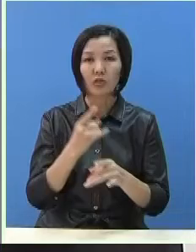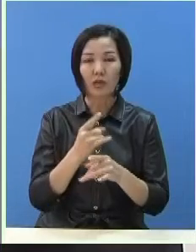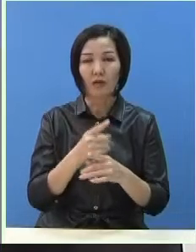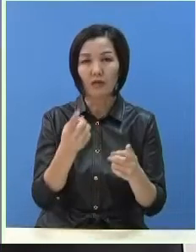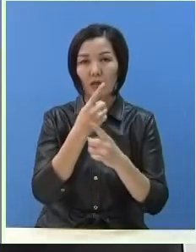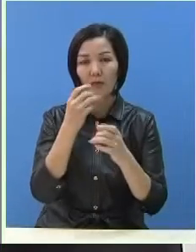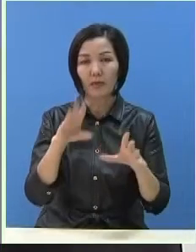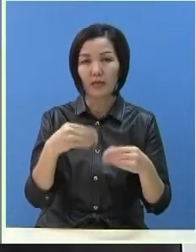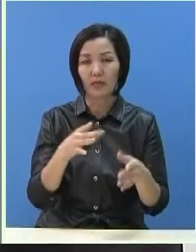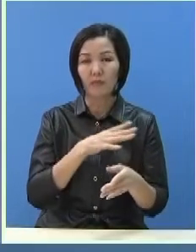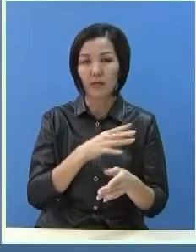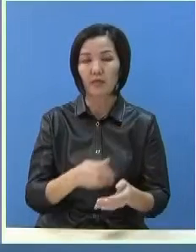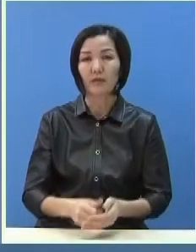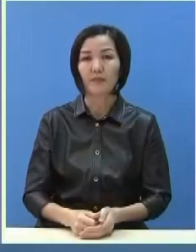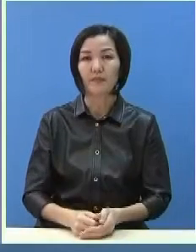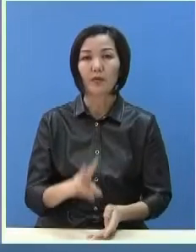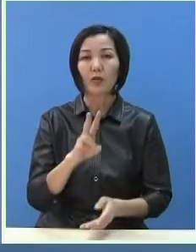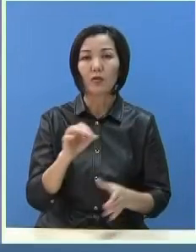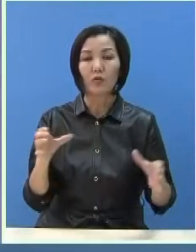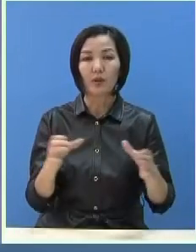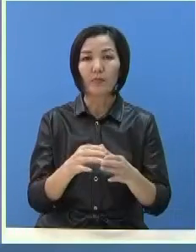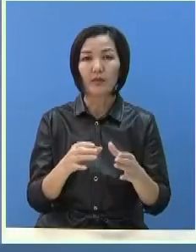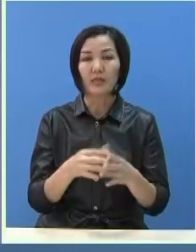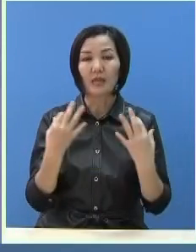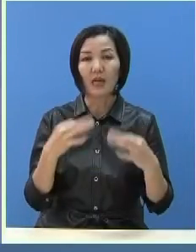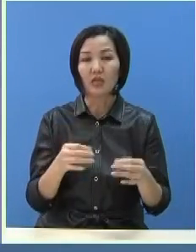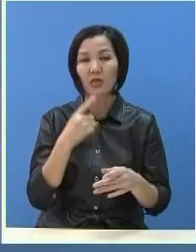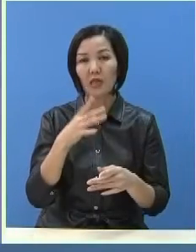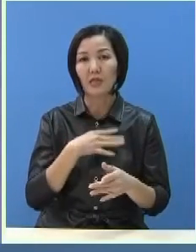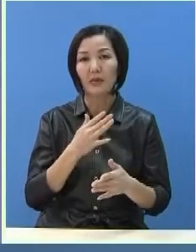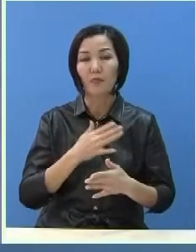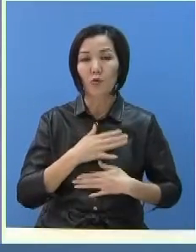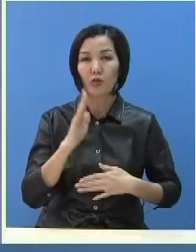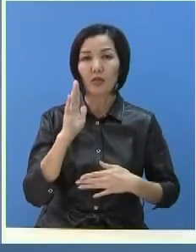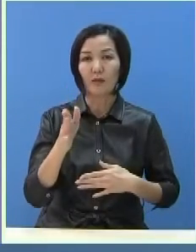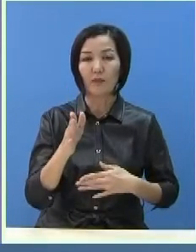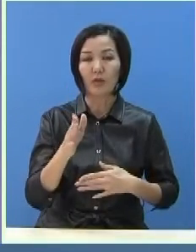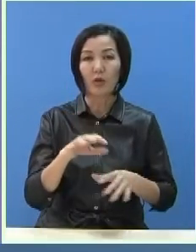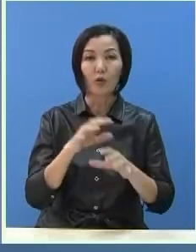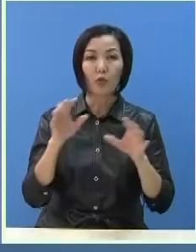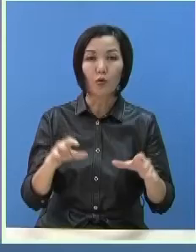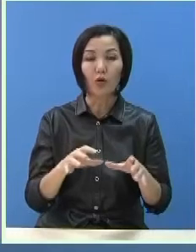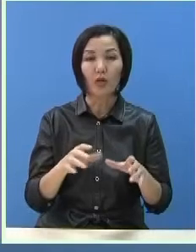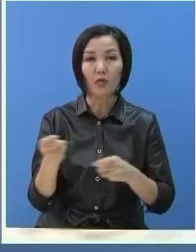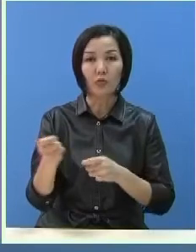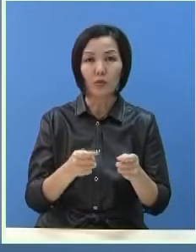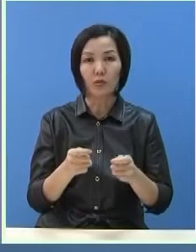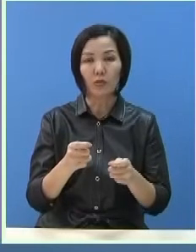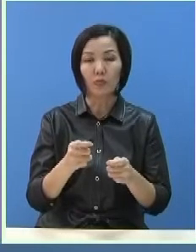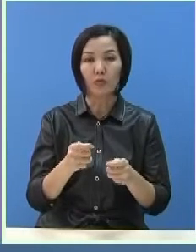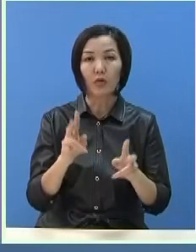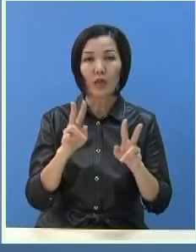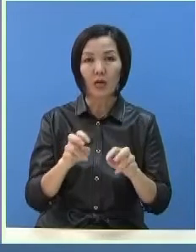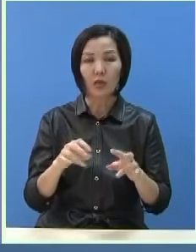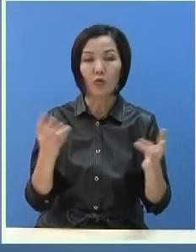жүр. Бірақ олар орындалған. Нұр Отан партиясының съезінде президент ашық айтты. Болашақта мен бұл партияға төрағалық етуім мәселесі